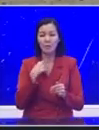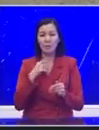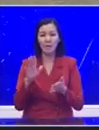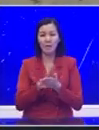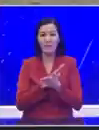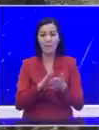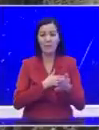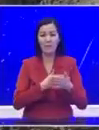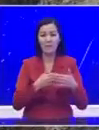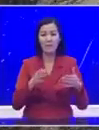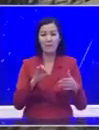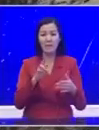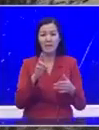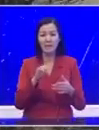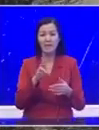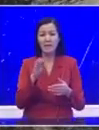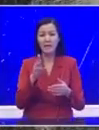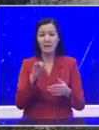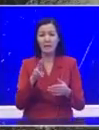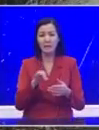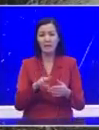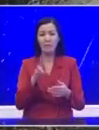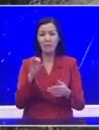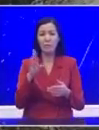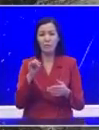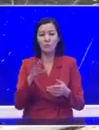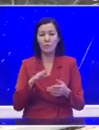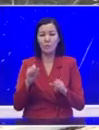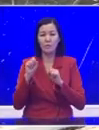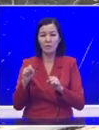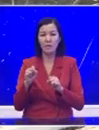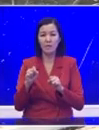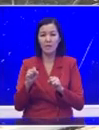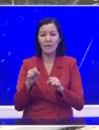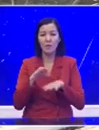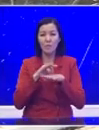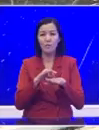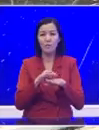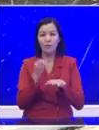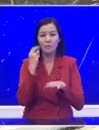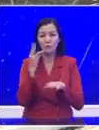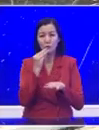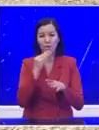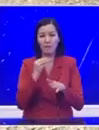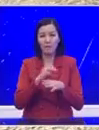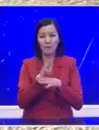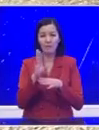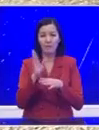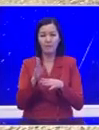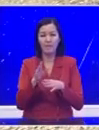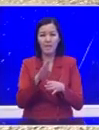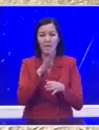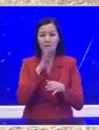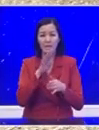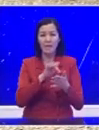алда Ескелді, Қаратал, Көксу ауданында залалсыздандыру шараларын өткізгендерге де түскі тамақ жеткізбек. Айта кетейік, Текелі